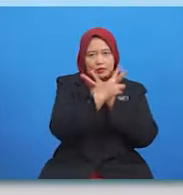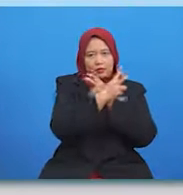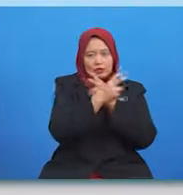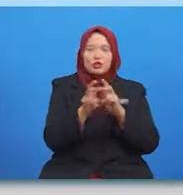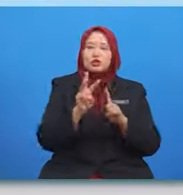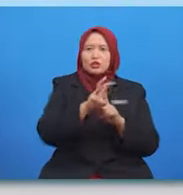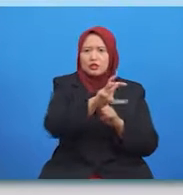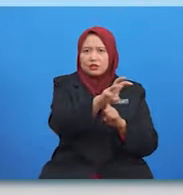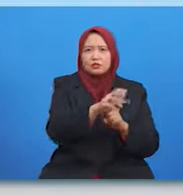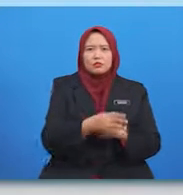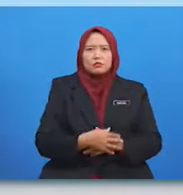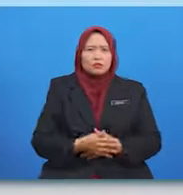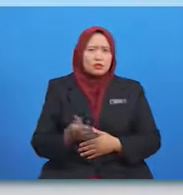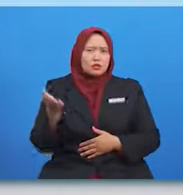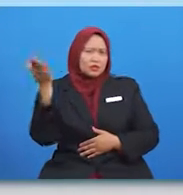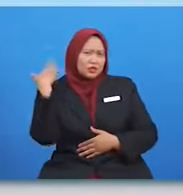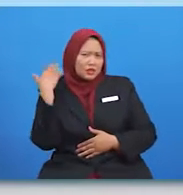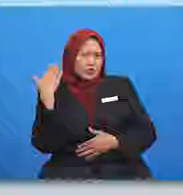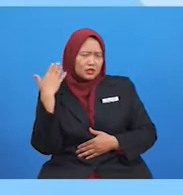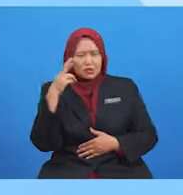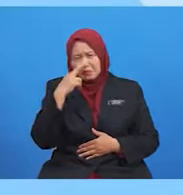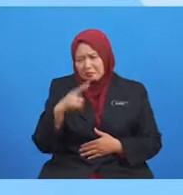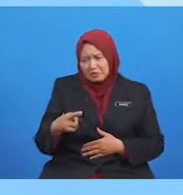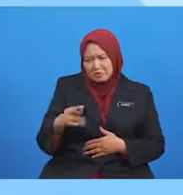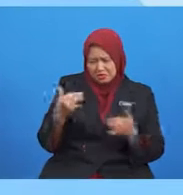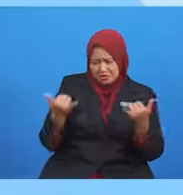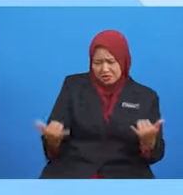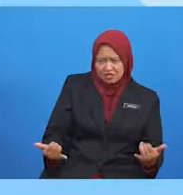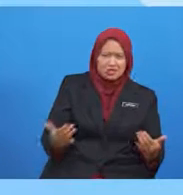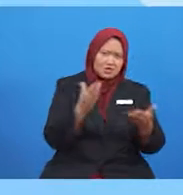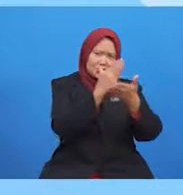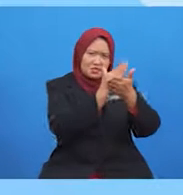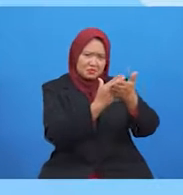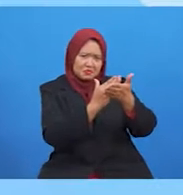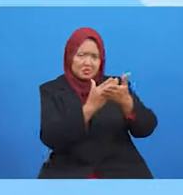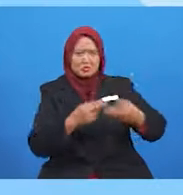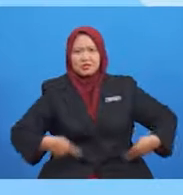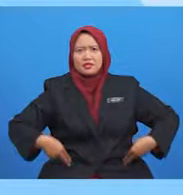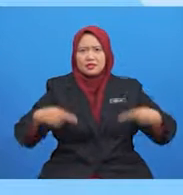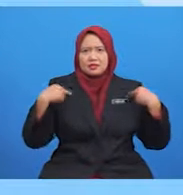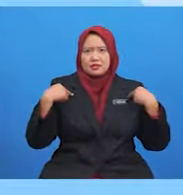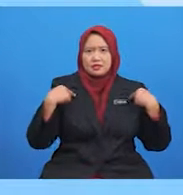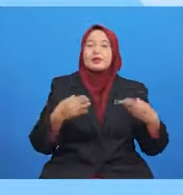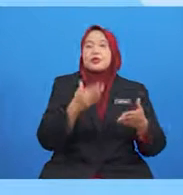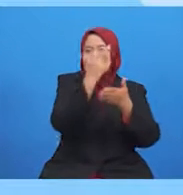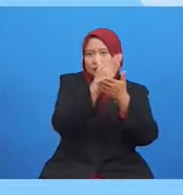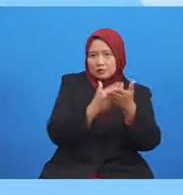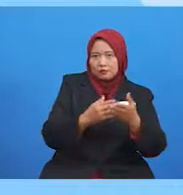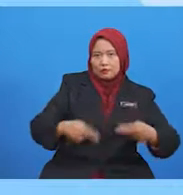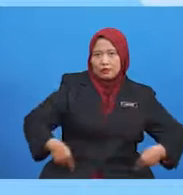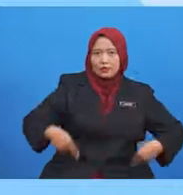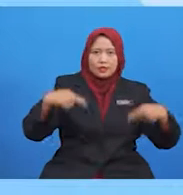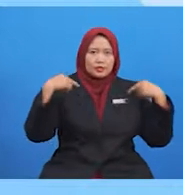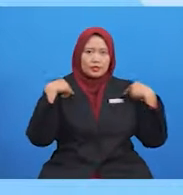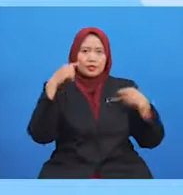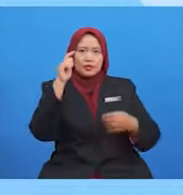Tadi perebutan, ini separuh hayat pula. Separuh hayat T1/2 ialah tempoh